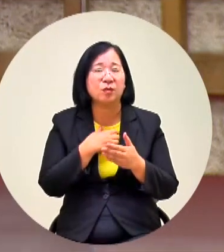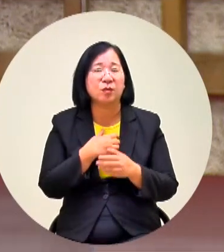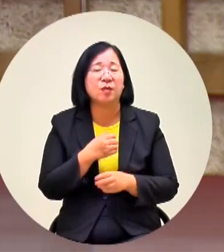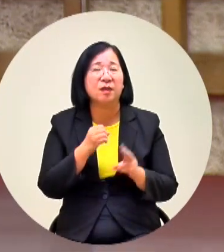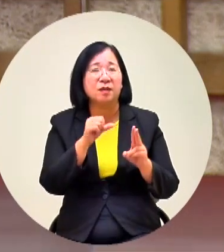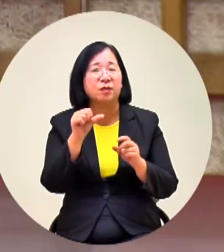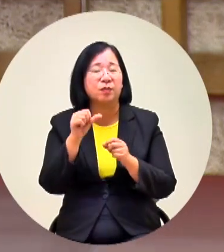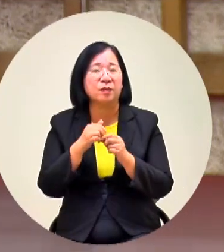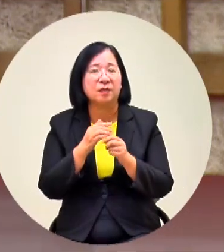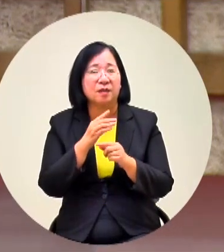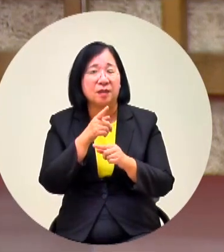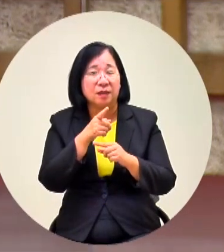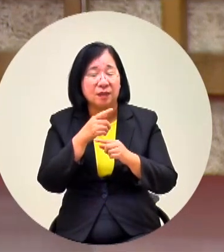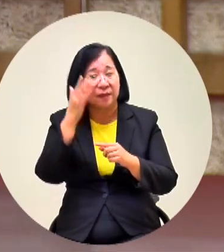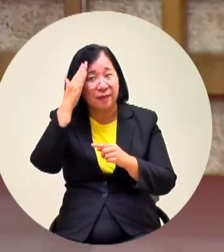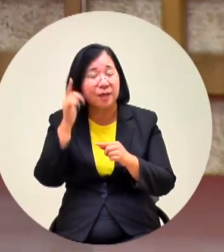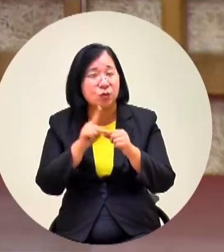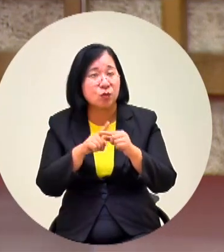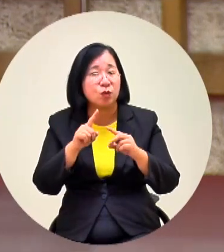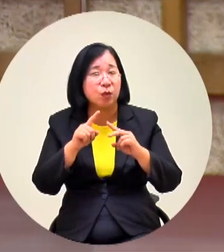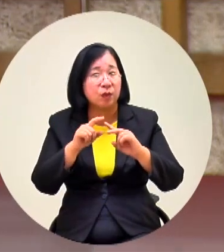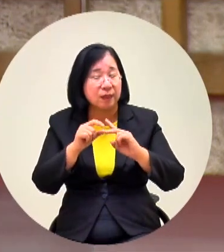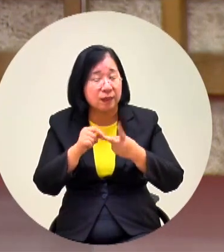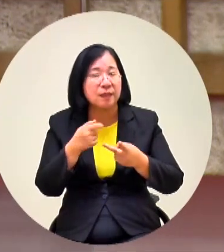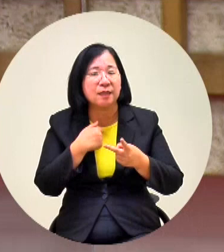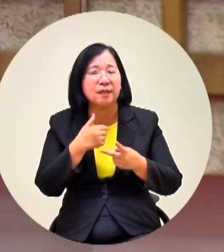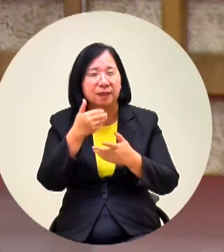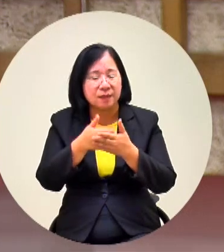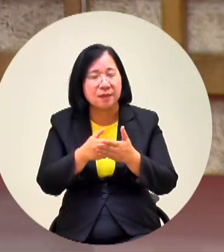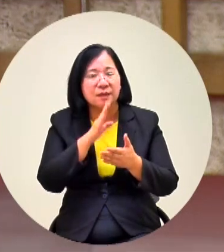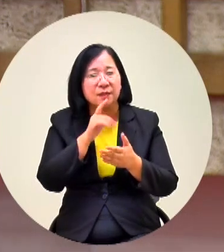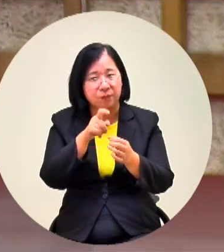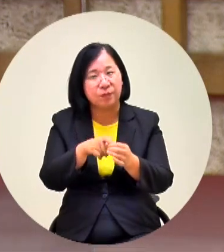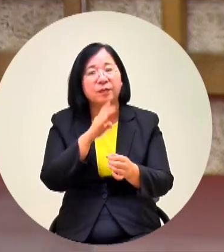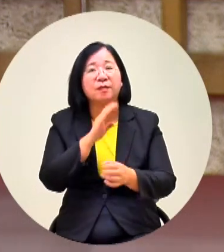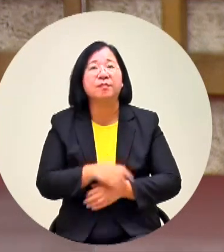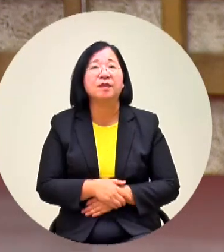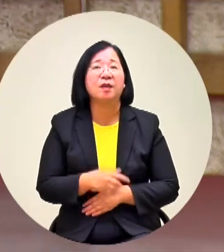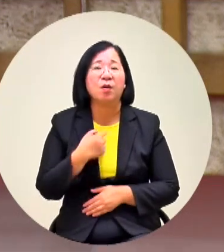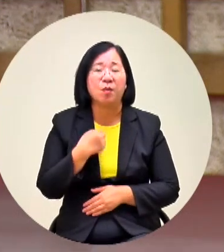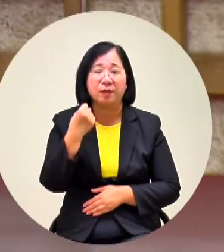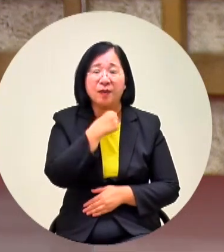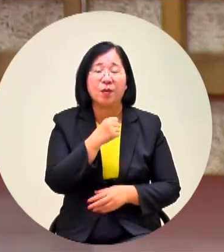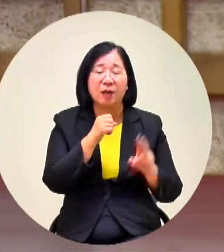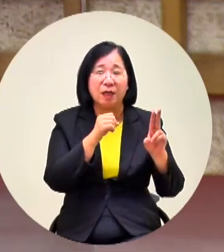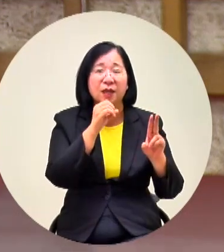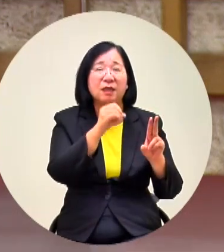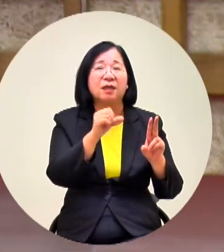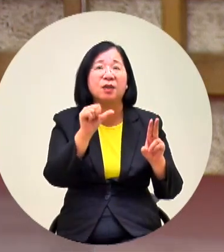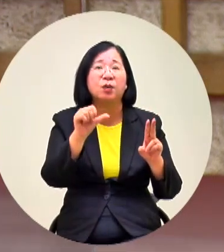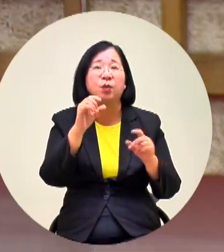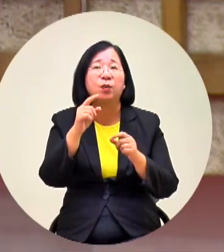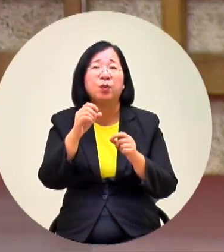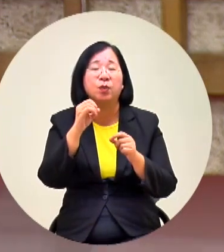出席活动的时候也特别说，我们台湾无法回避2050年碳中和这个议题，我们才有办法